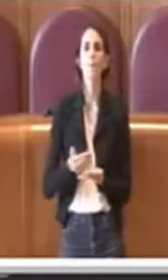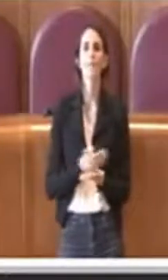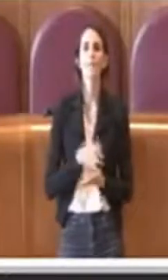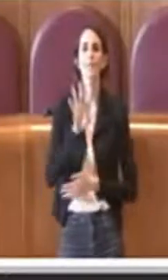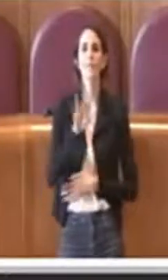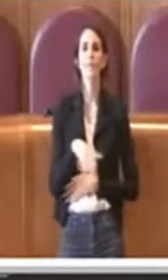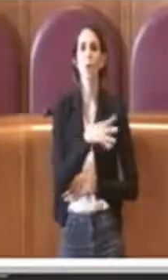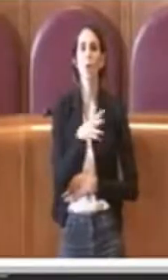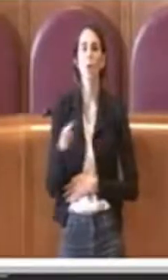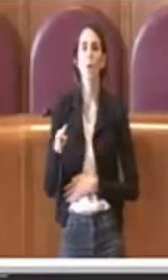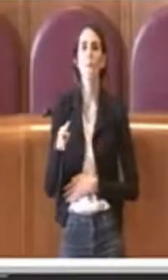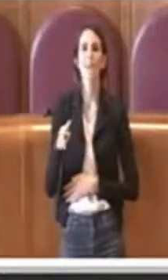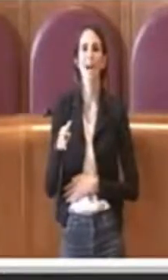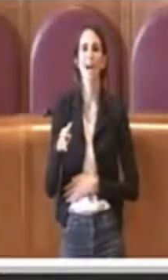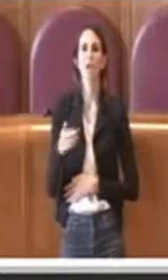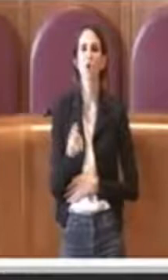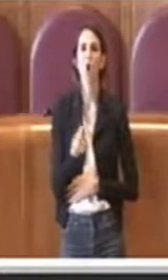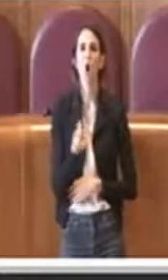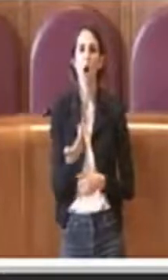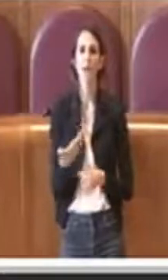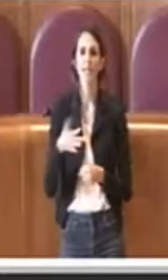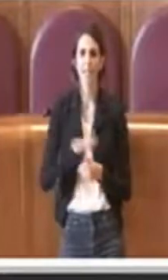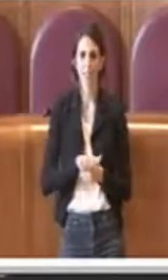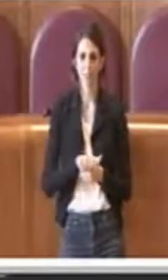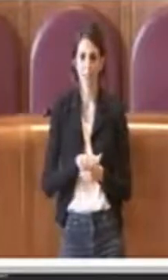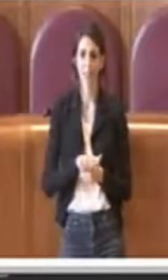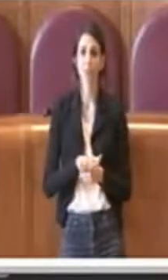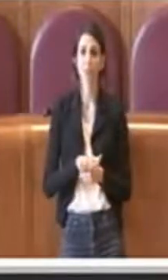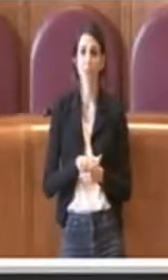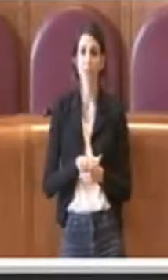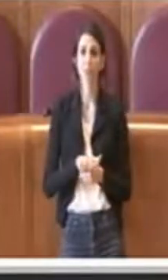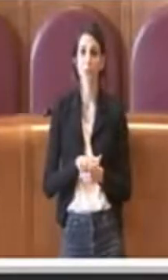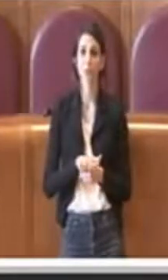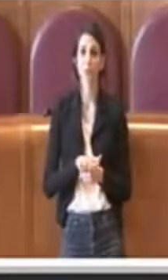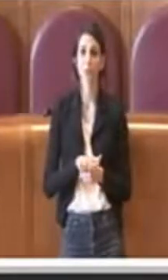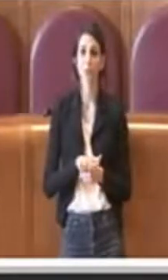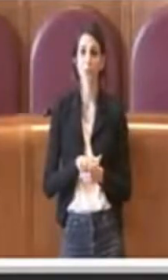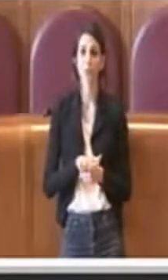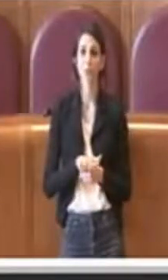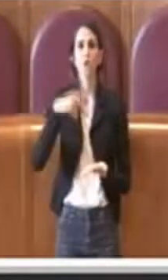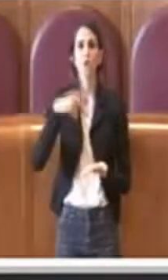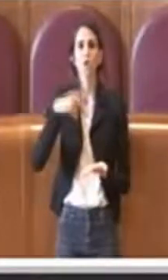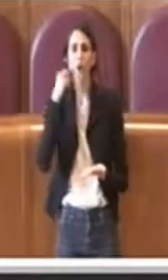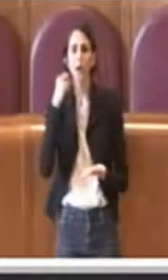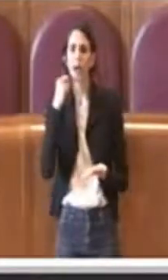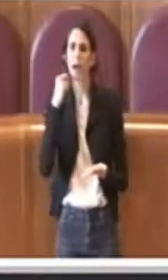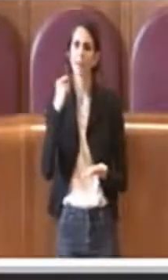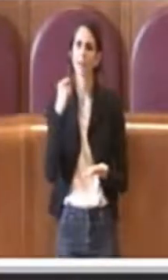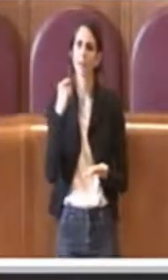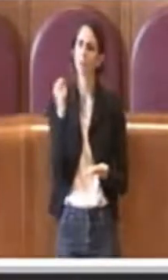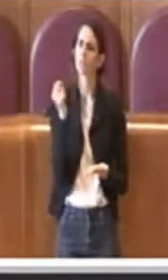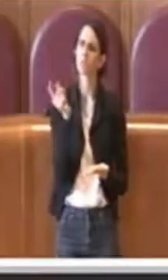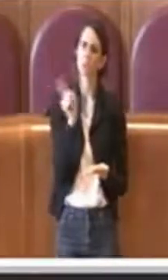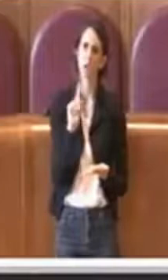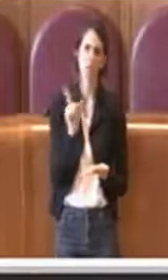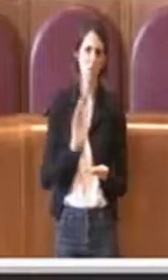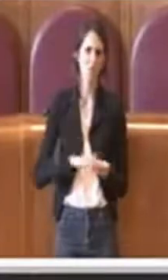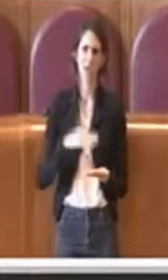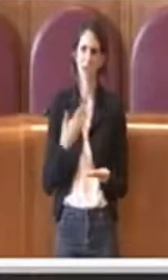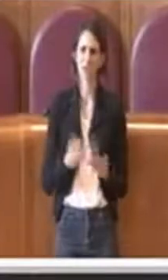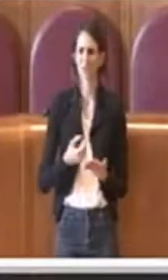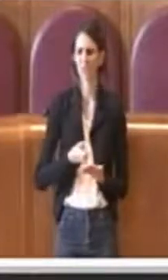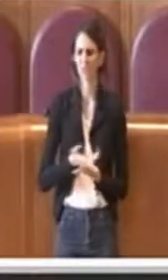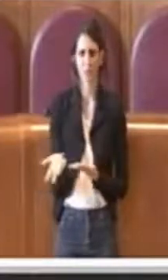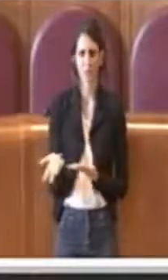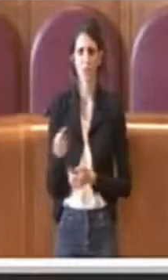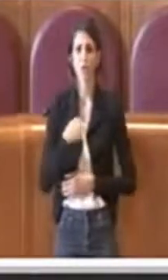giusta valutazione del centro carni e non è esattamente una sua posizione io vorrei ricordare a tutti i cittadini che ci stanno